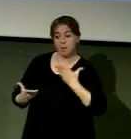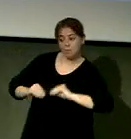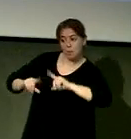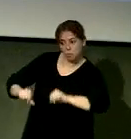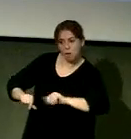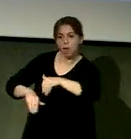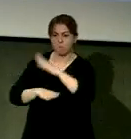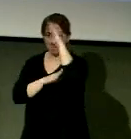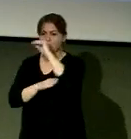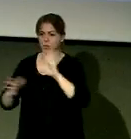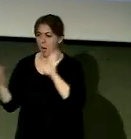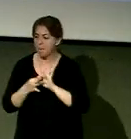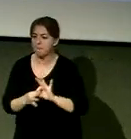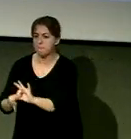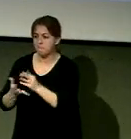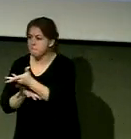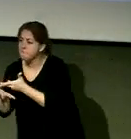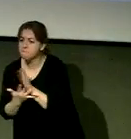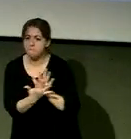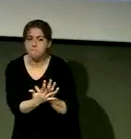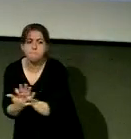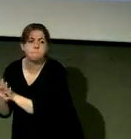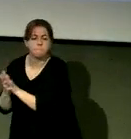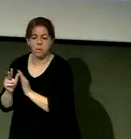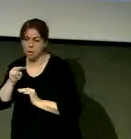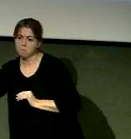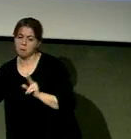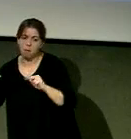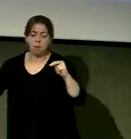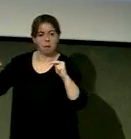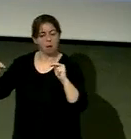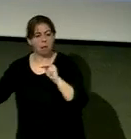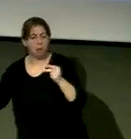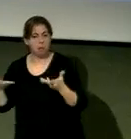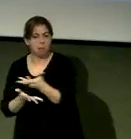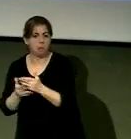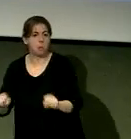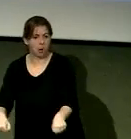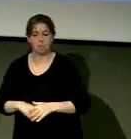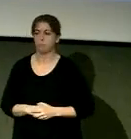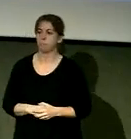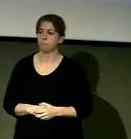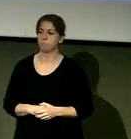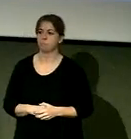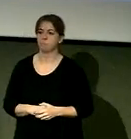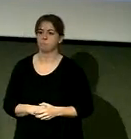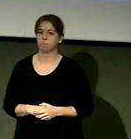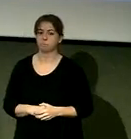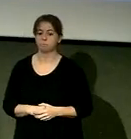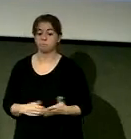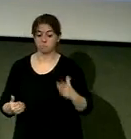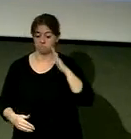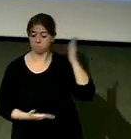leurs questions, leurs pratiques avec quelques autres. C'est dans le titre de cette journée. La place